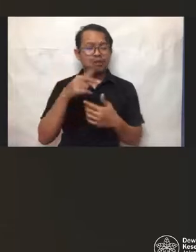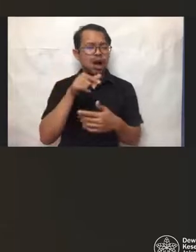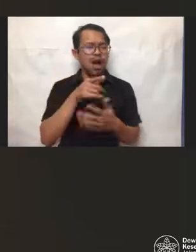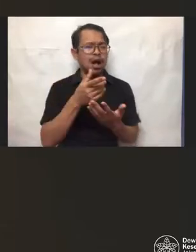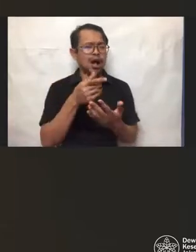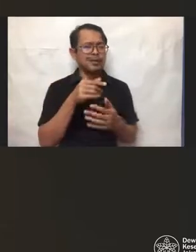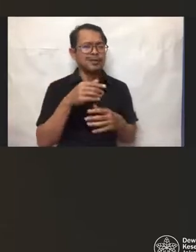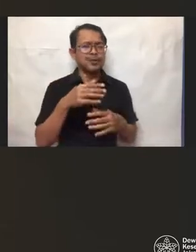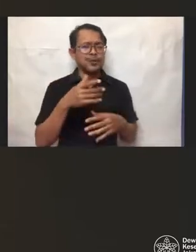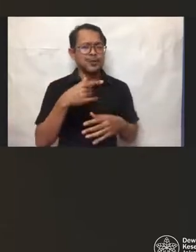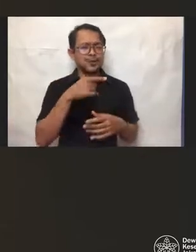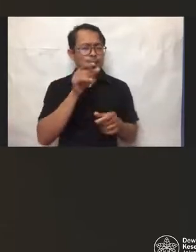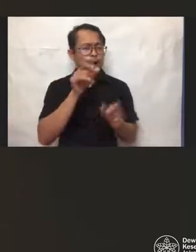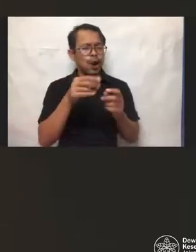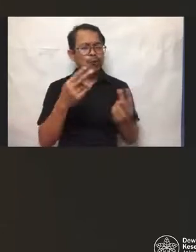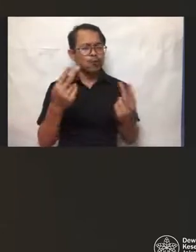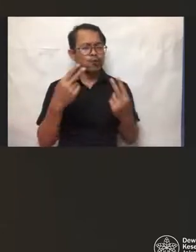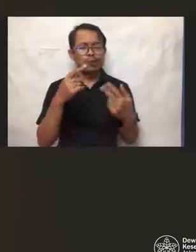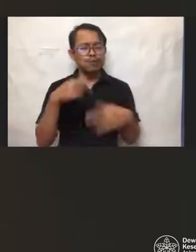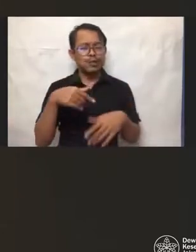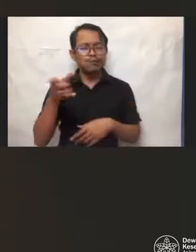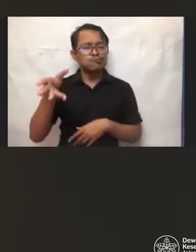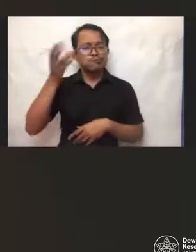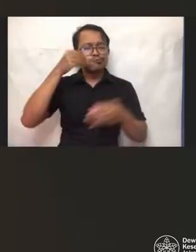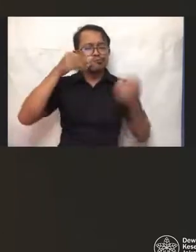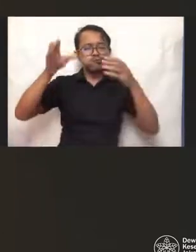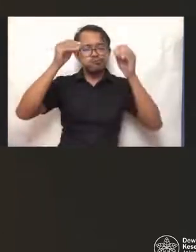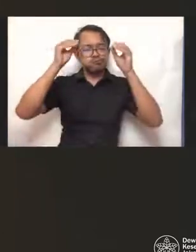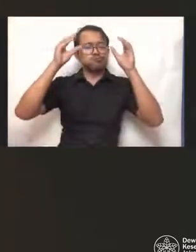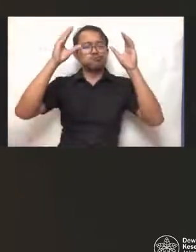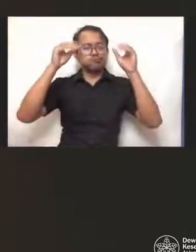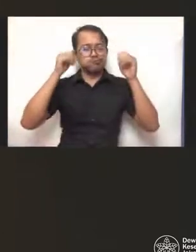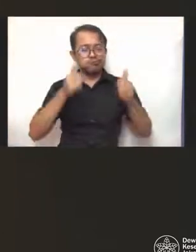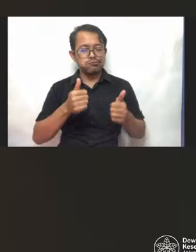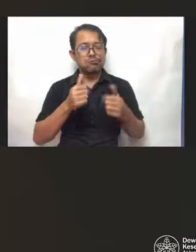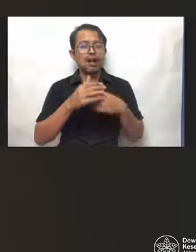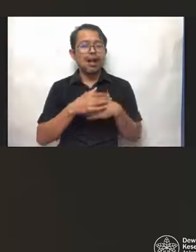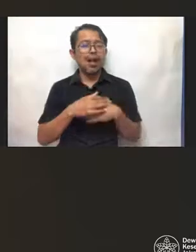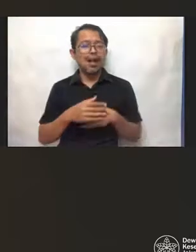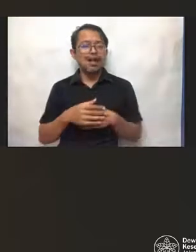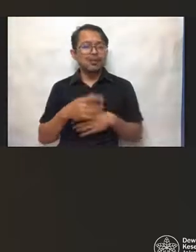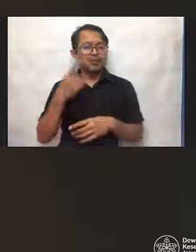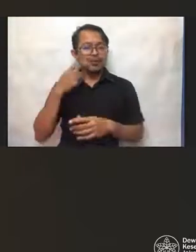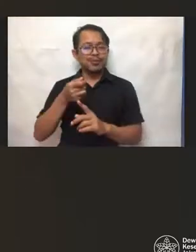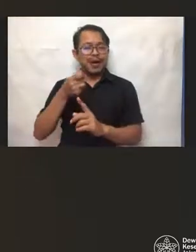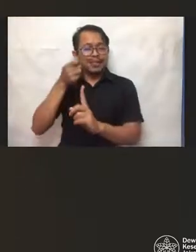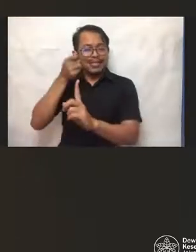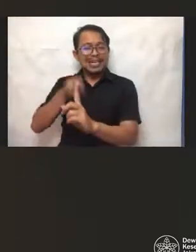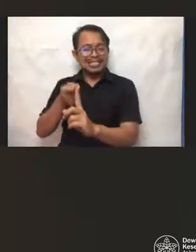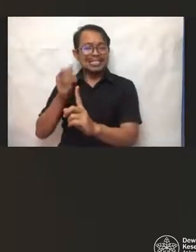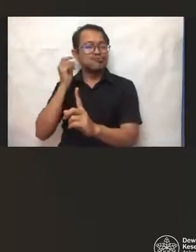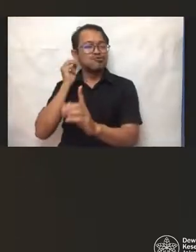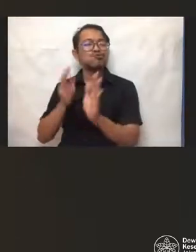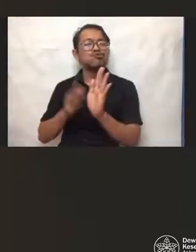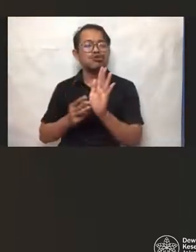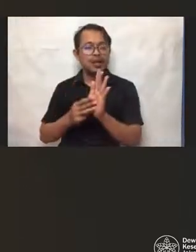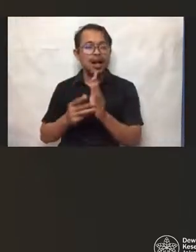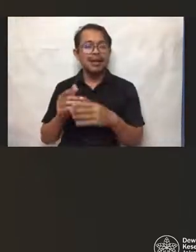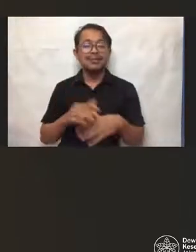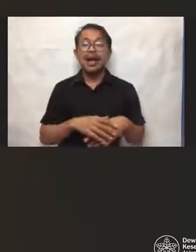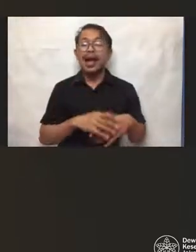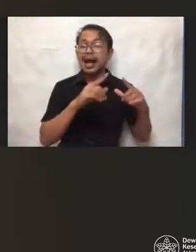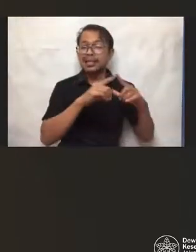setiap kita yang menyaksikan sore ini. Untuk itu, sebagai apresiasi dan ucapan terima kasih sebesar-besarnya, Akademi